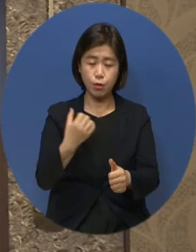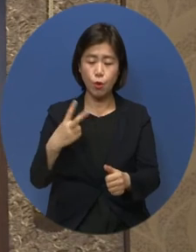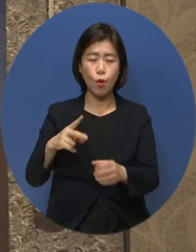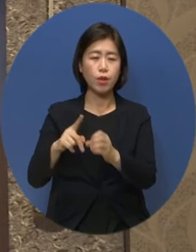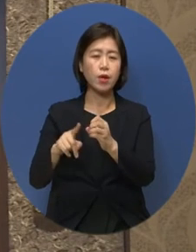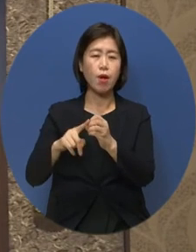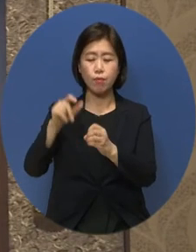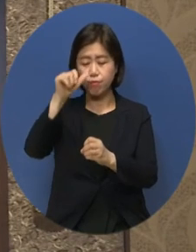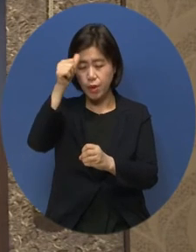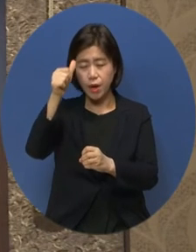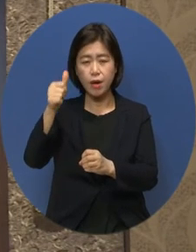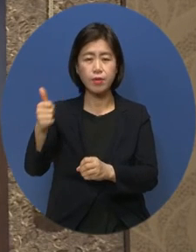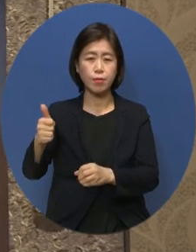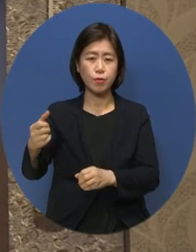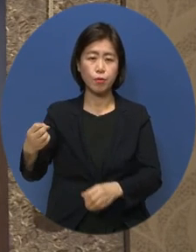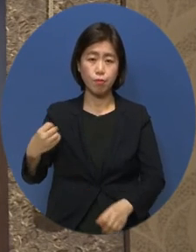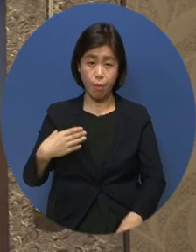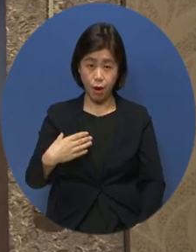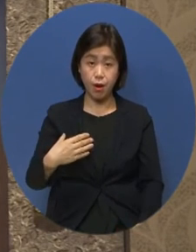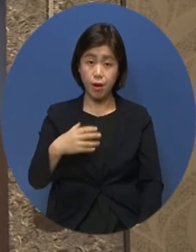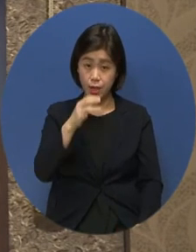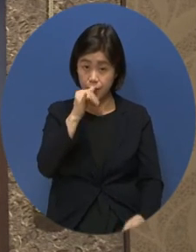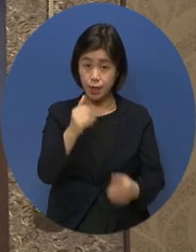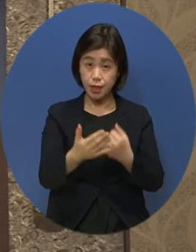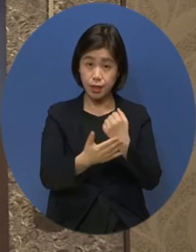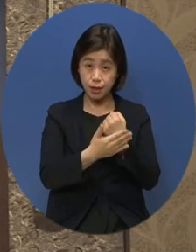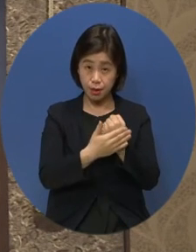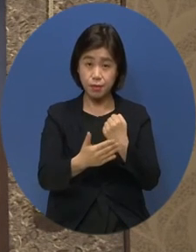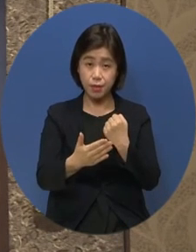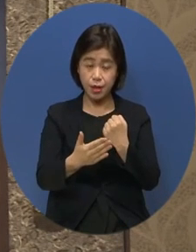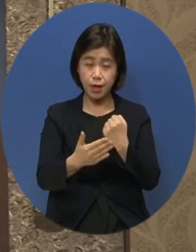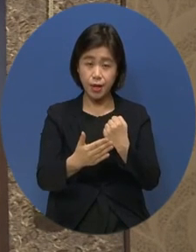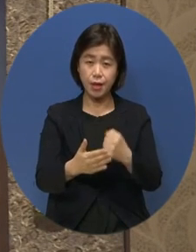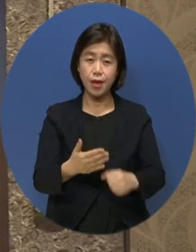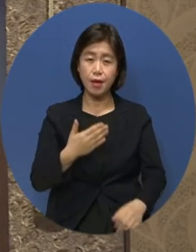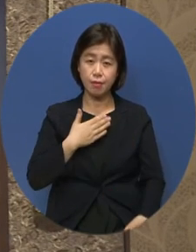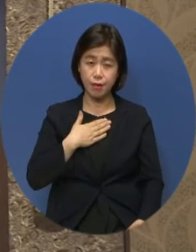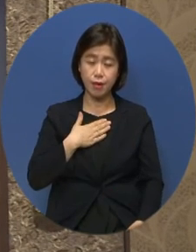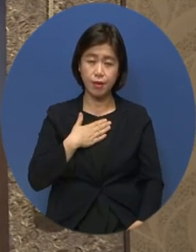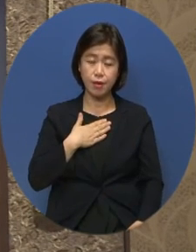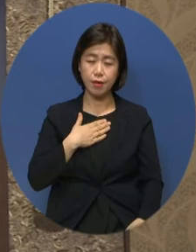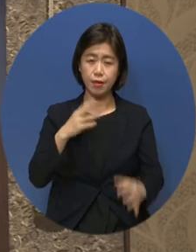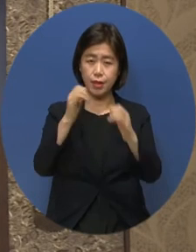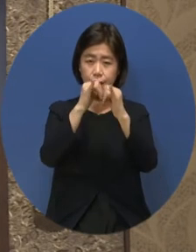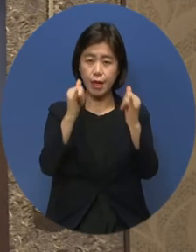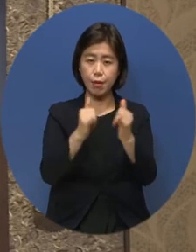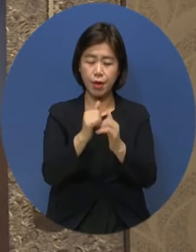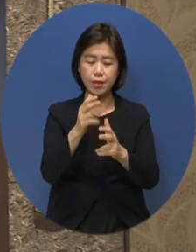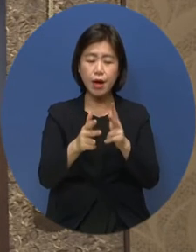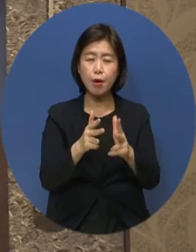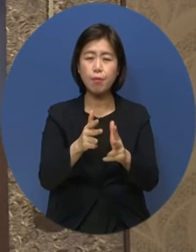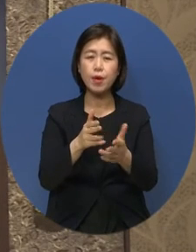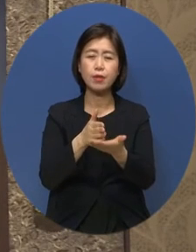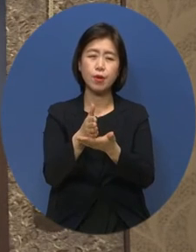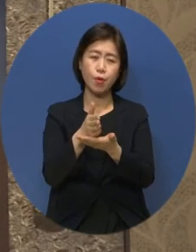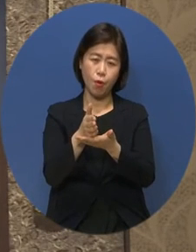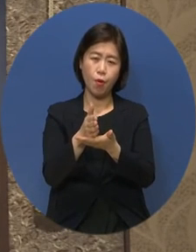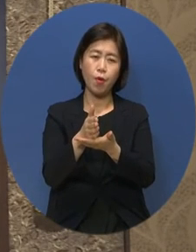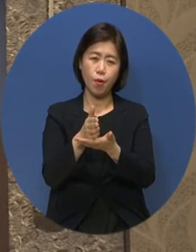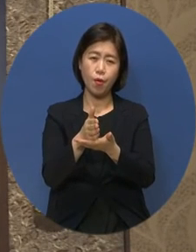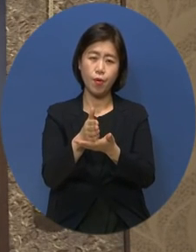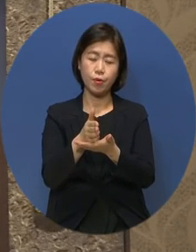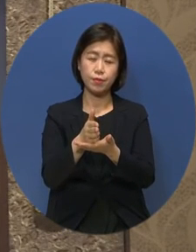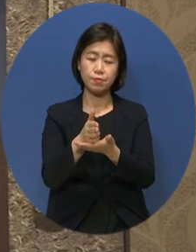하는 거기 진학하는 게 어떻겠느냐 이런 권 요가의 있어서 학교를 살사 바 과를 들어가게 되고 물론 졸업하면서